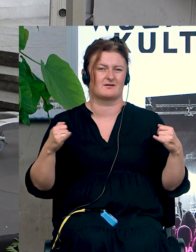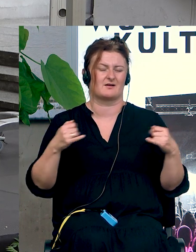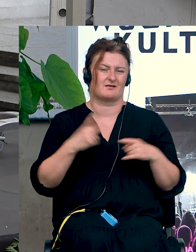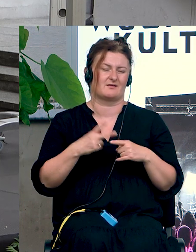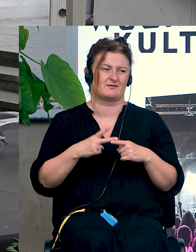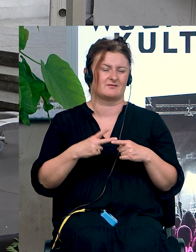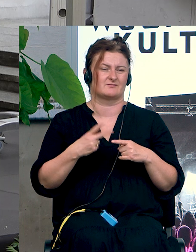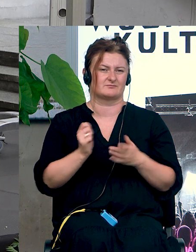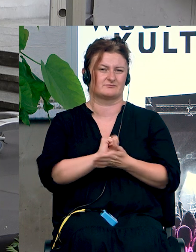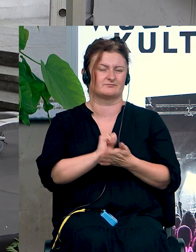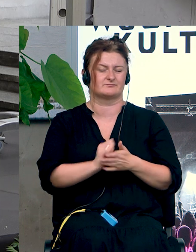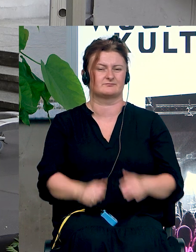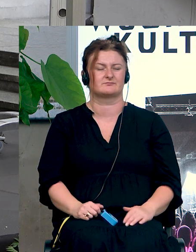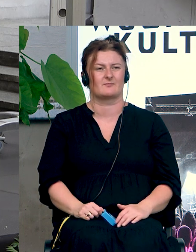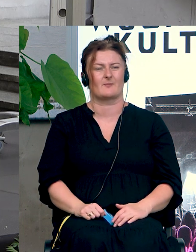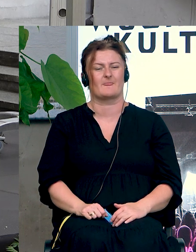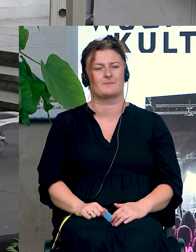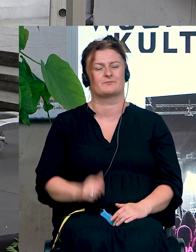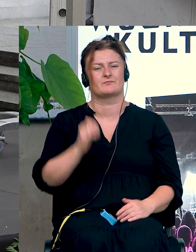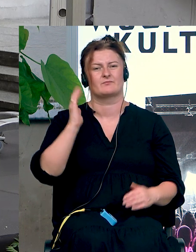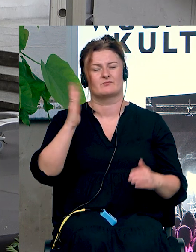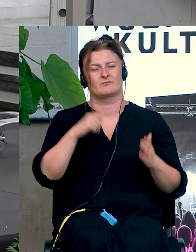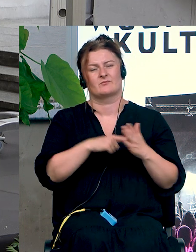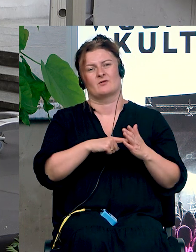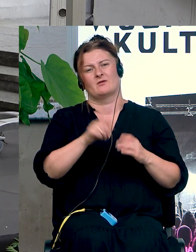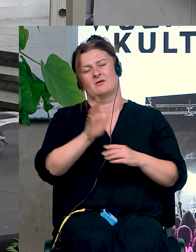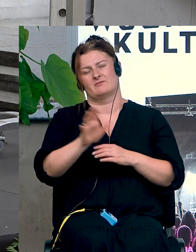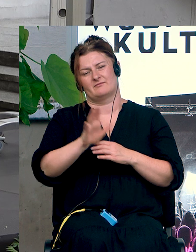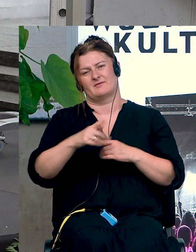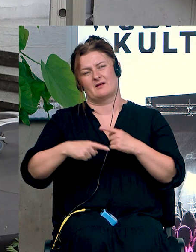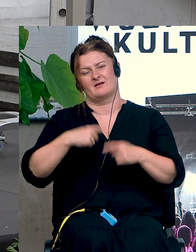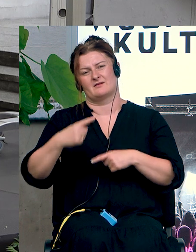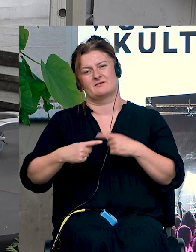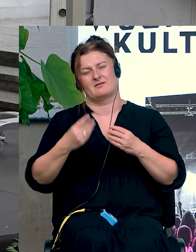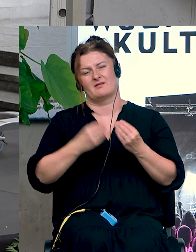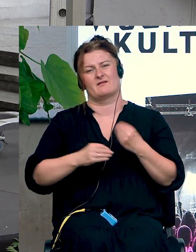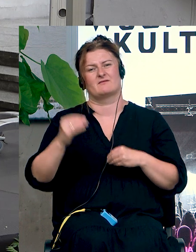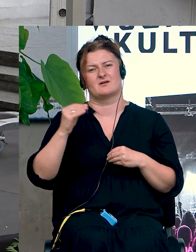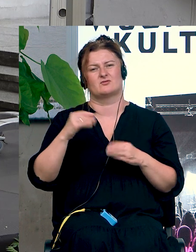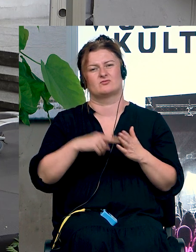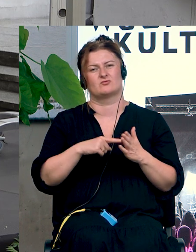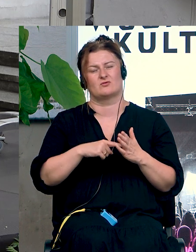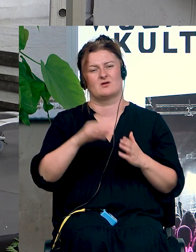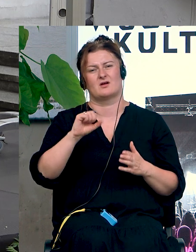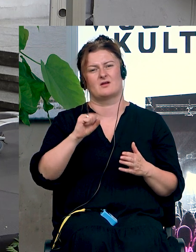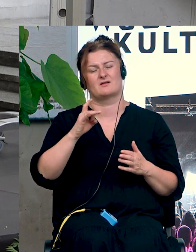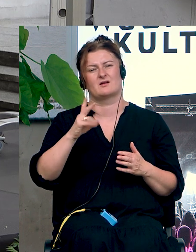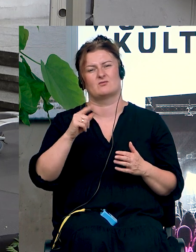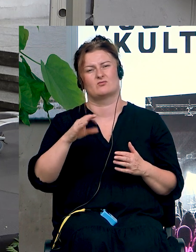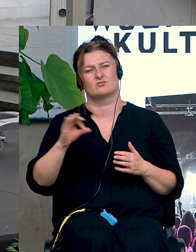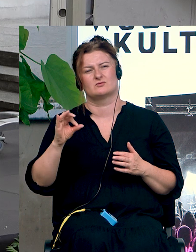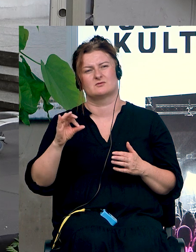І з них це йшло потім далі. Це найбільше, що Ангелус мені дав, це в цей критичний, важливий момент